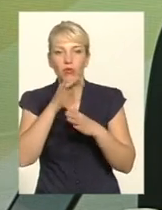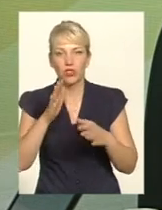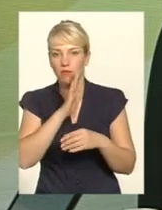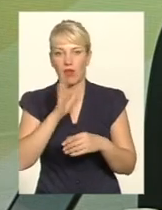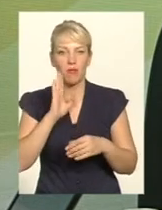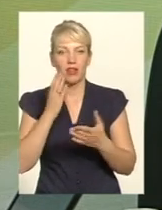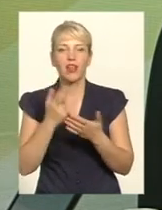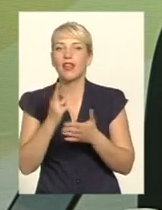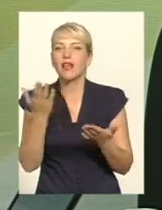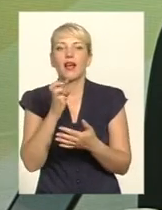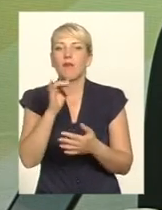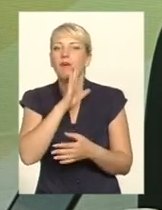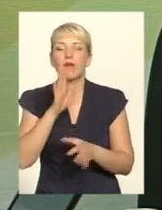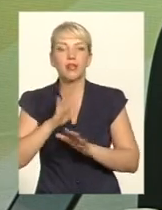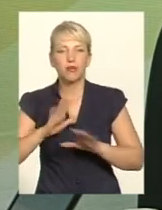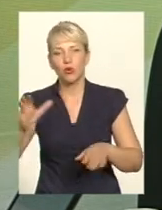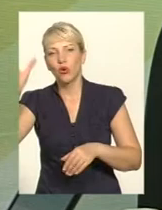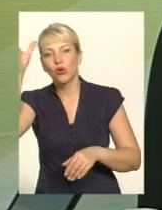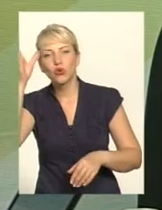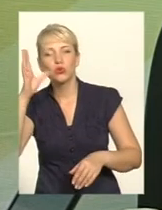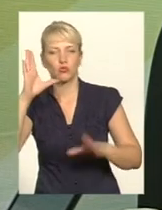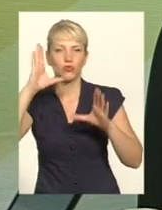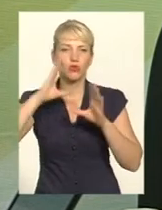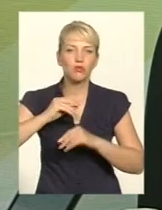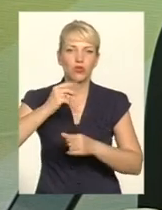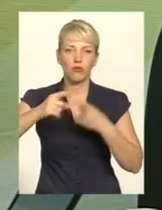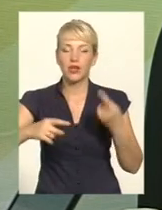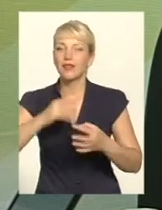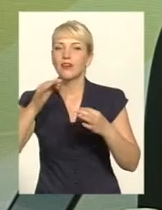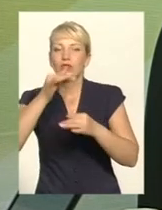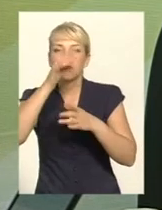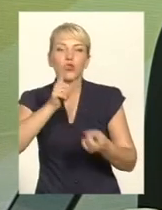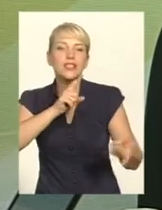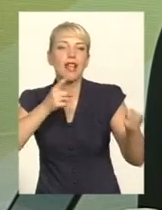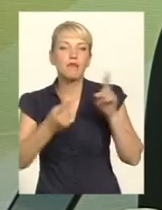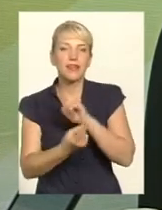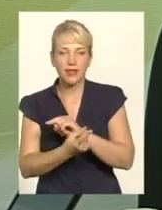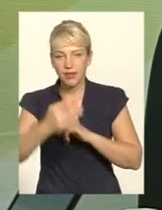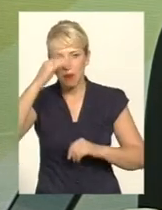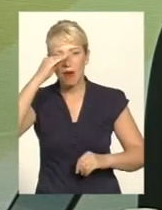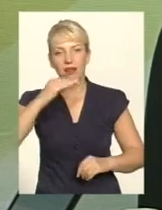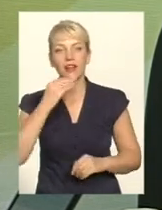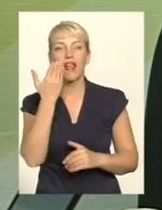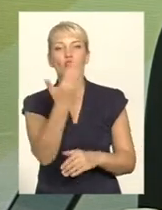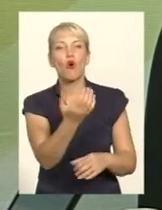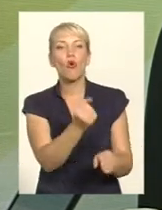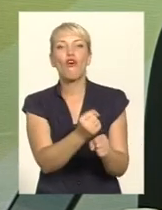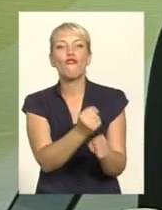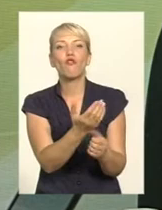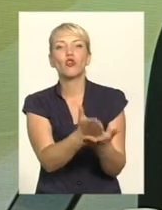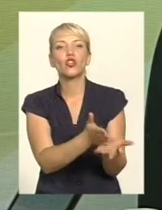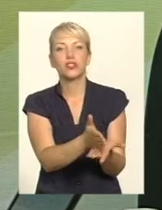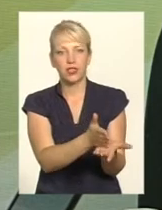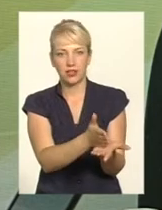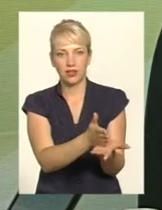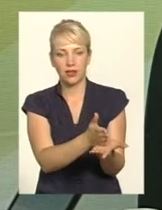розумна, яка б вона успішна в бізнесі не була, вона ніколи не зможе замінити батька і його функції. Тому що ось подумайте